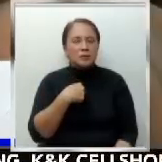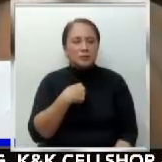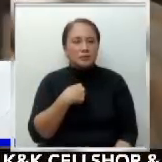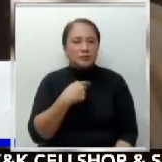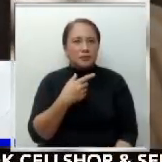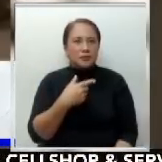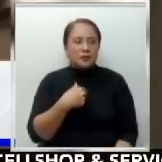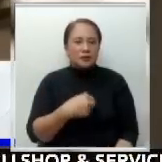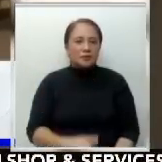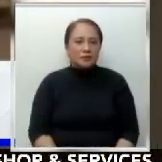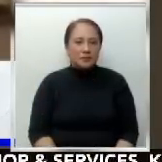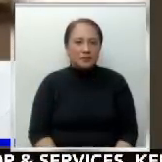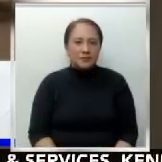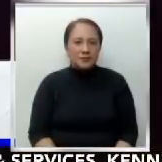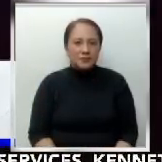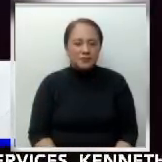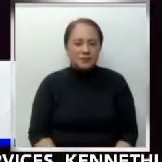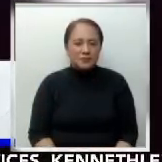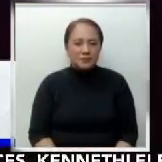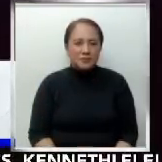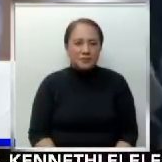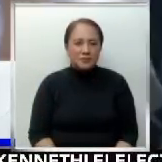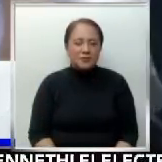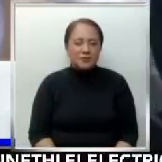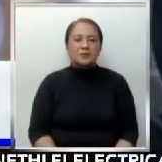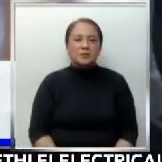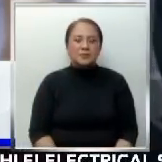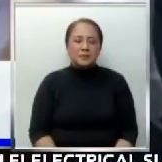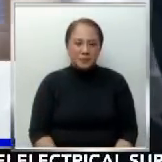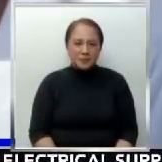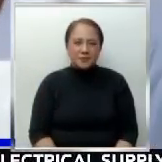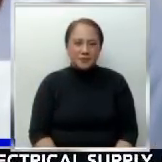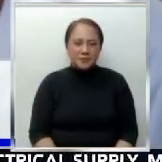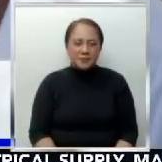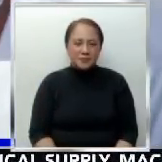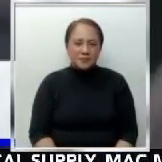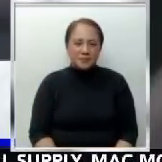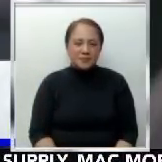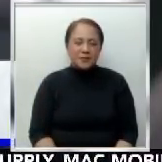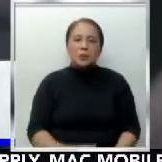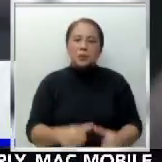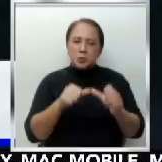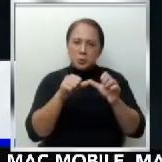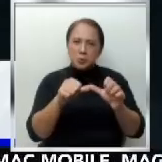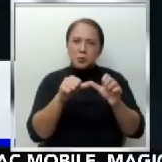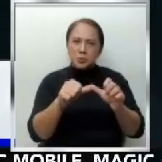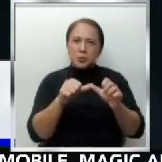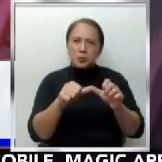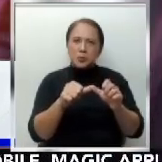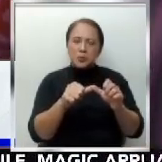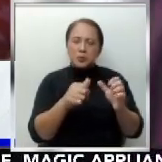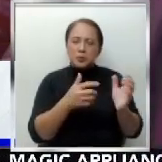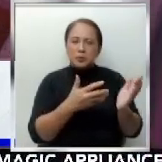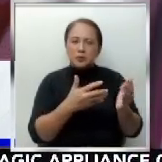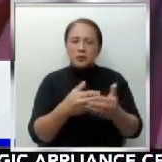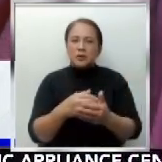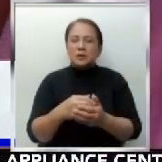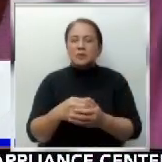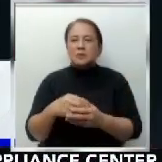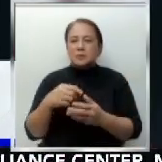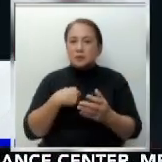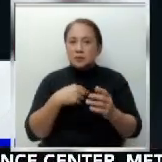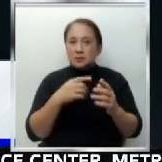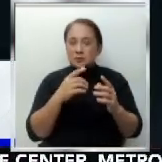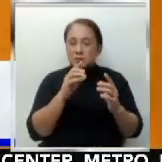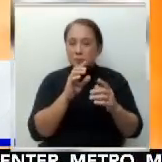mundo natin. Dito na natatapos ang kwento. Tuloy-tuloy ang pag-akay sa atin ng Maria Clara at Ibarra sa